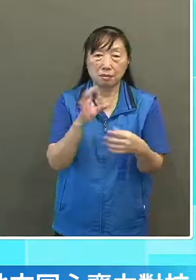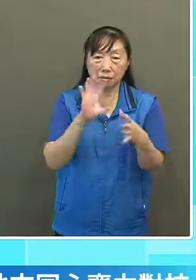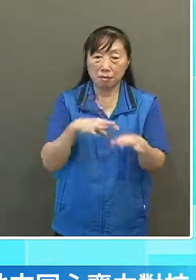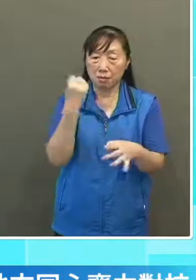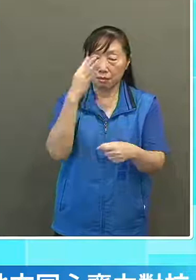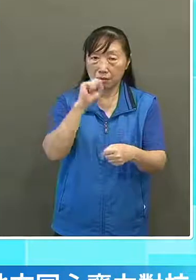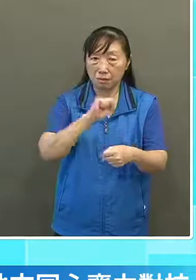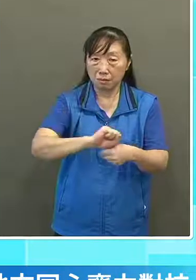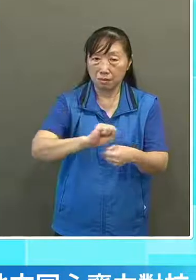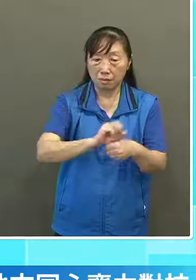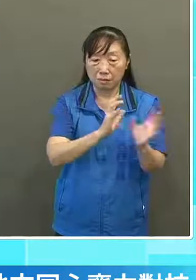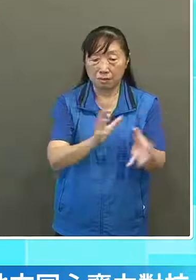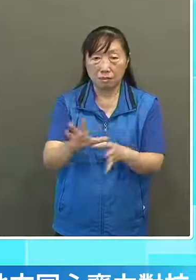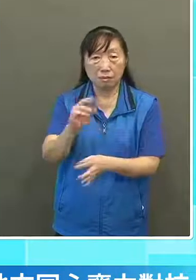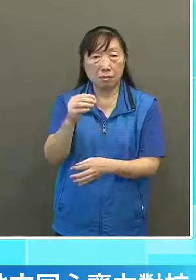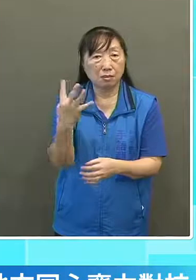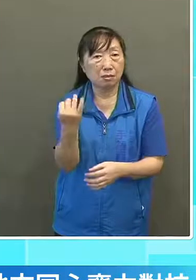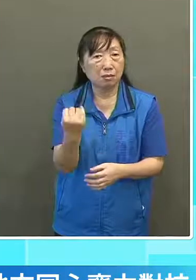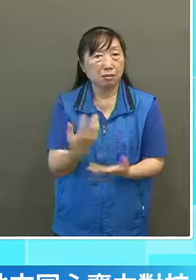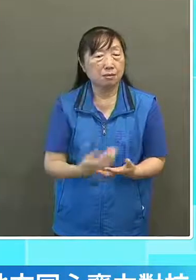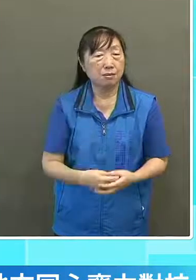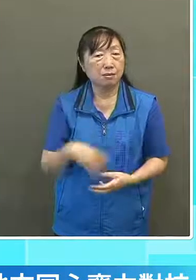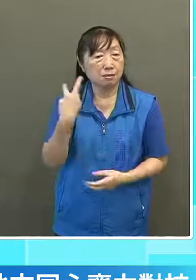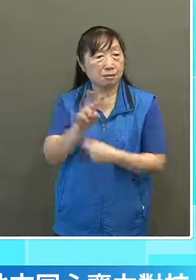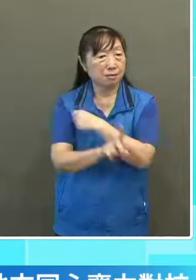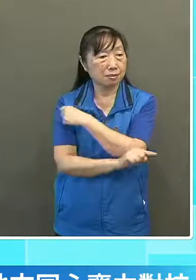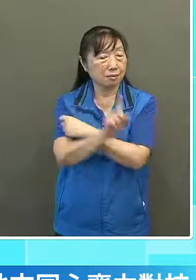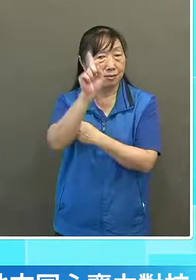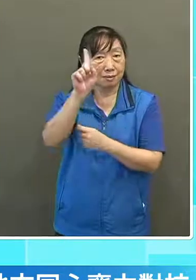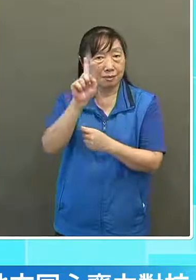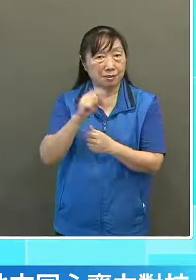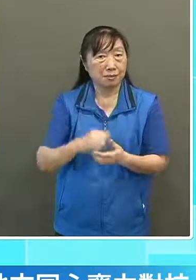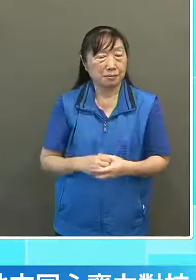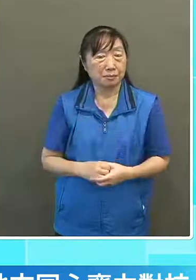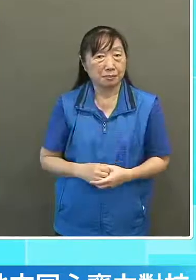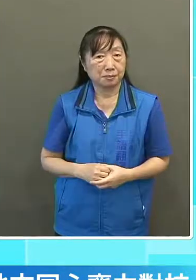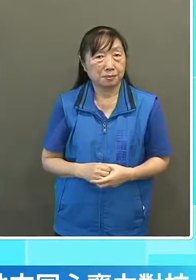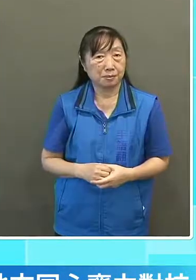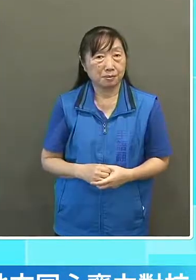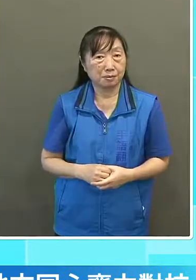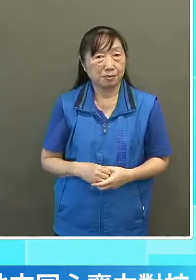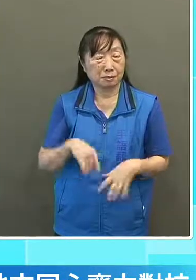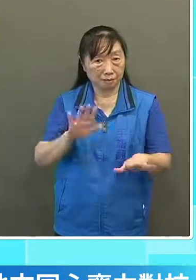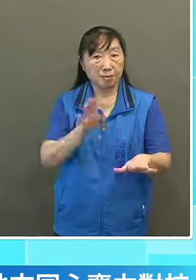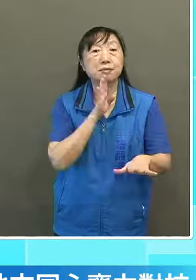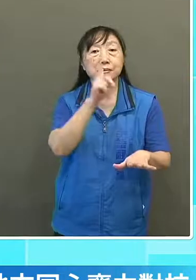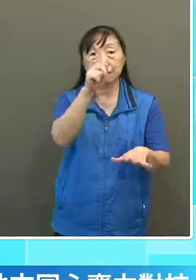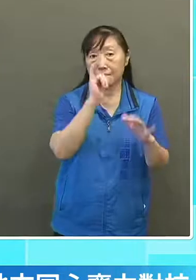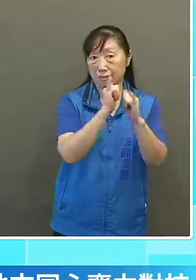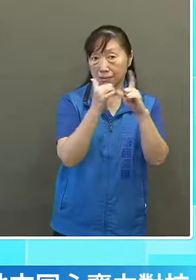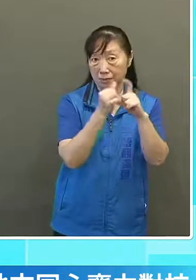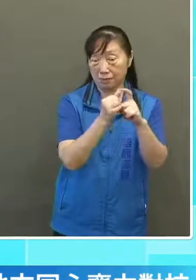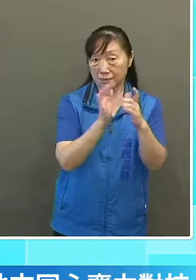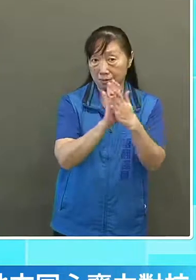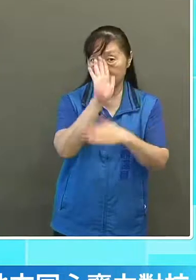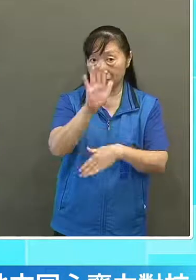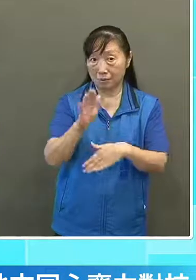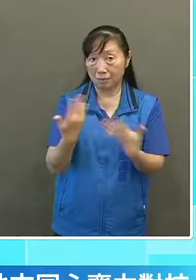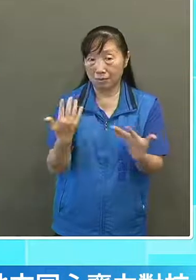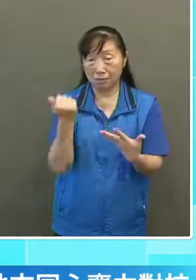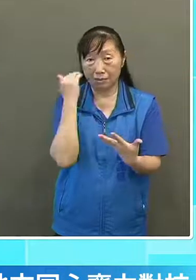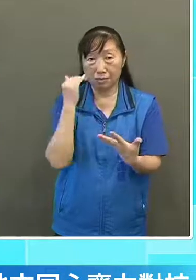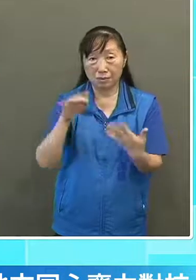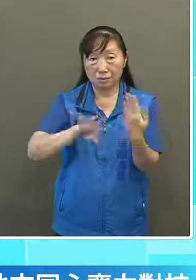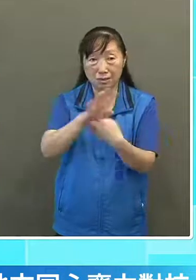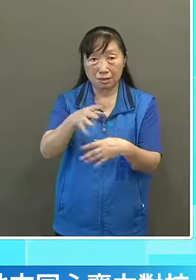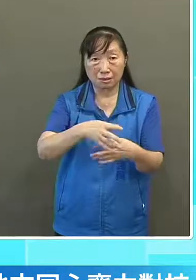的量能是多少？有没有？那最后一个再追问，就是说现在目前是一个社区入住，那未来如果有更多的